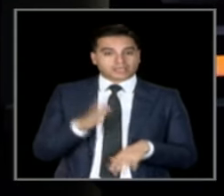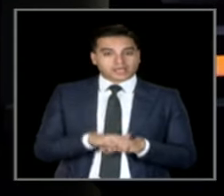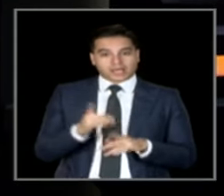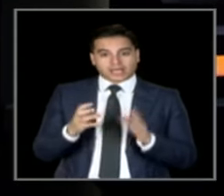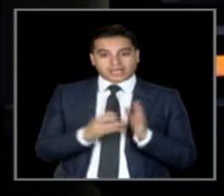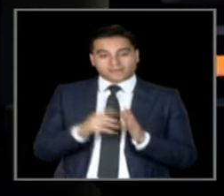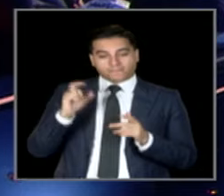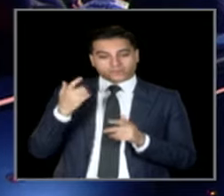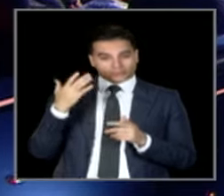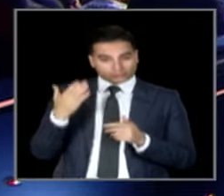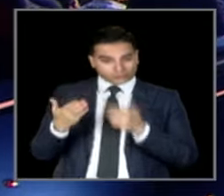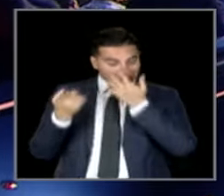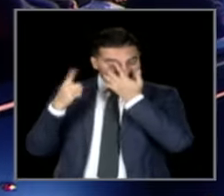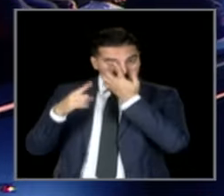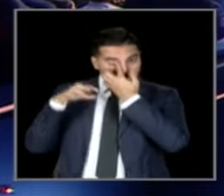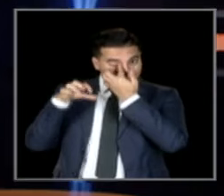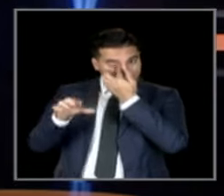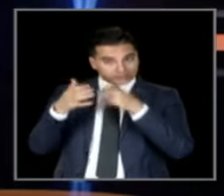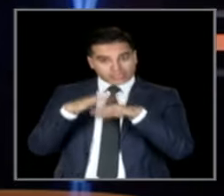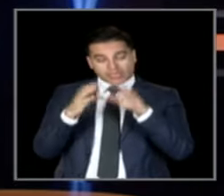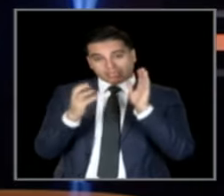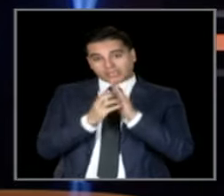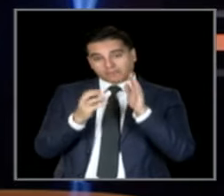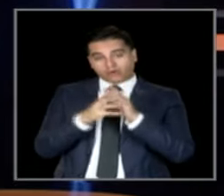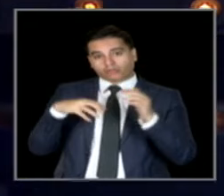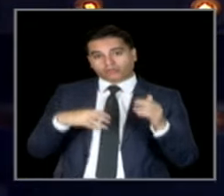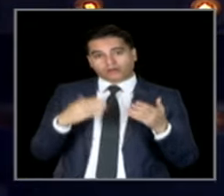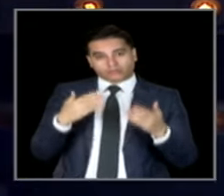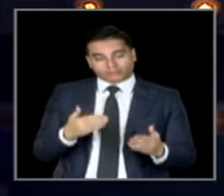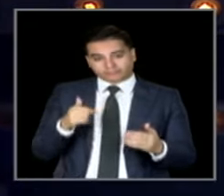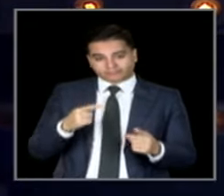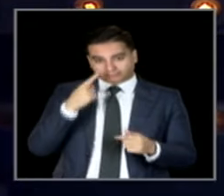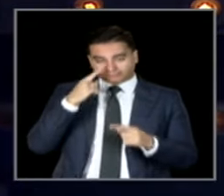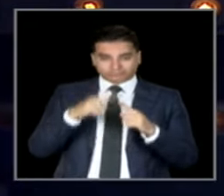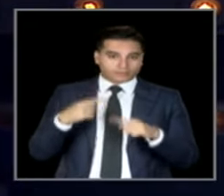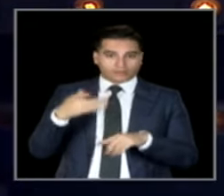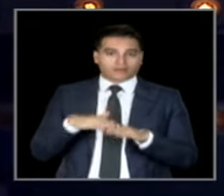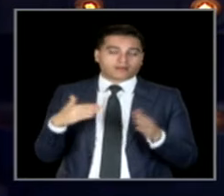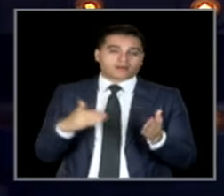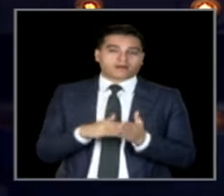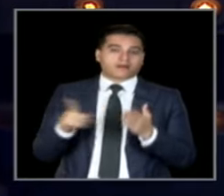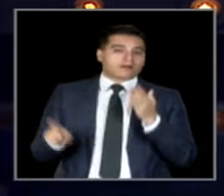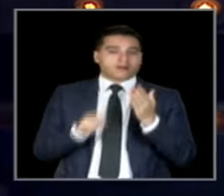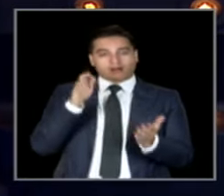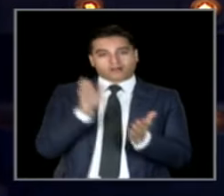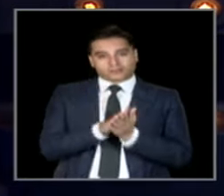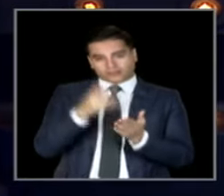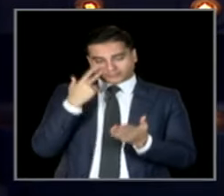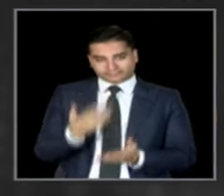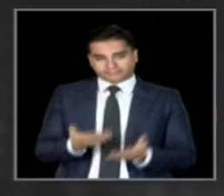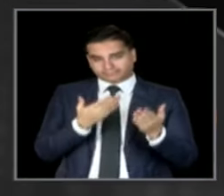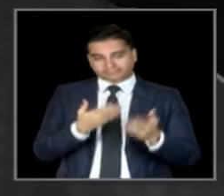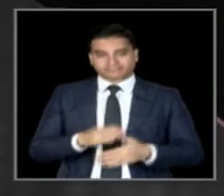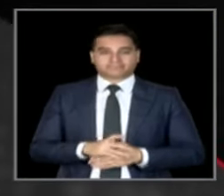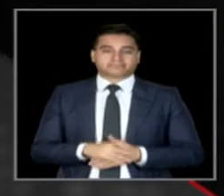95 جامعة المنصورة 90 جامعة القاهرة. ودلوقتي مع آخر فقرة، فقرة عجلة